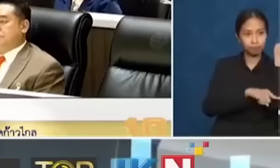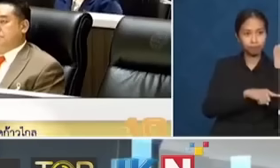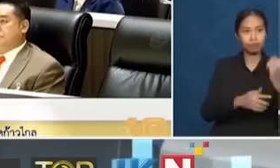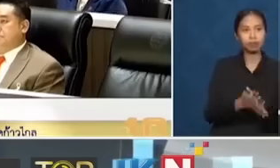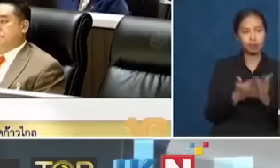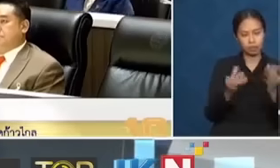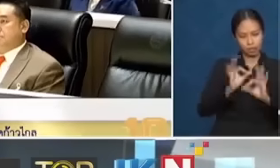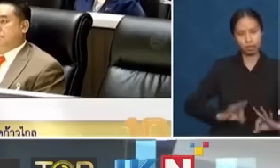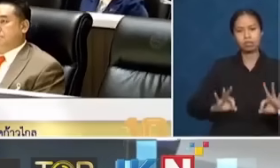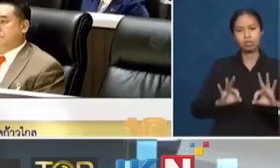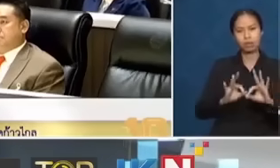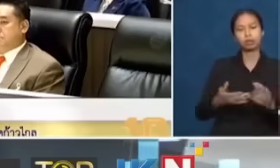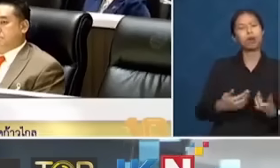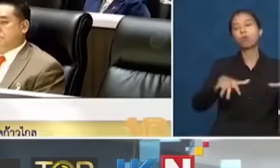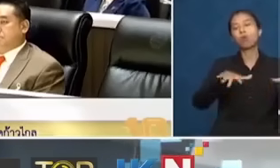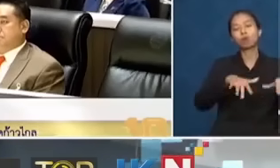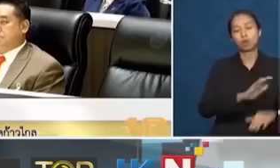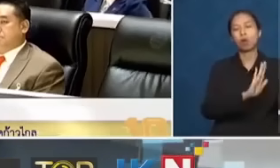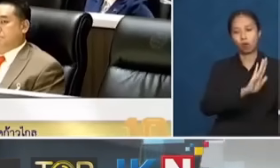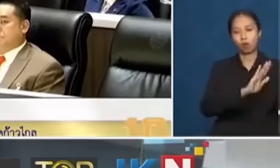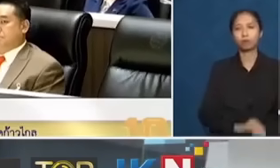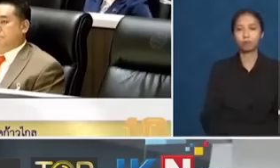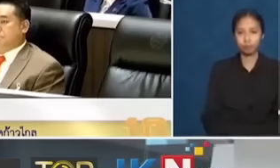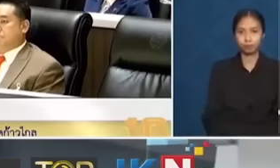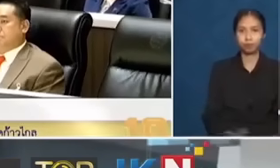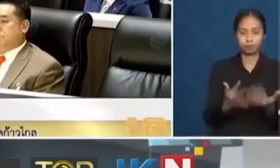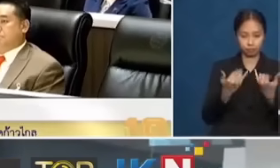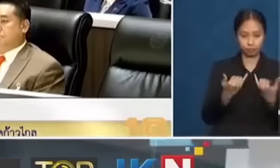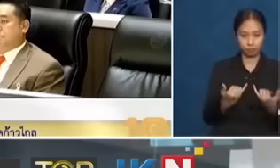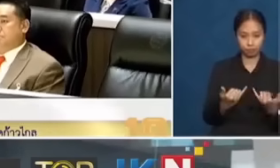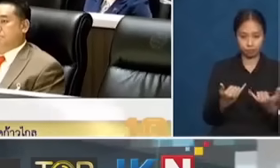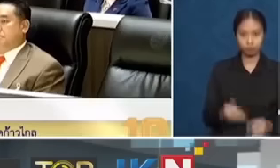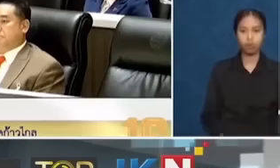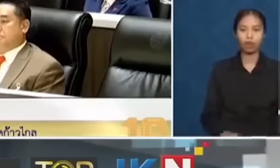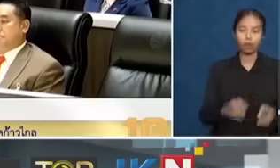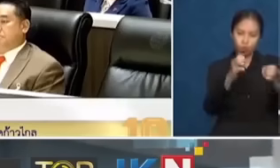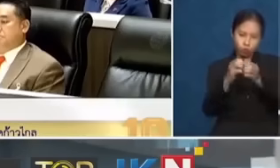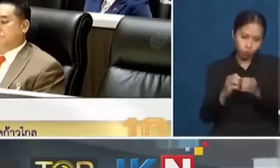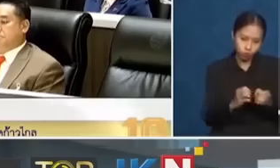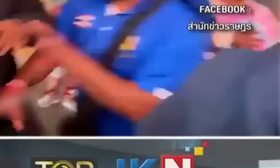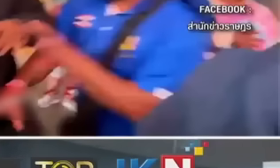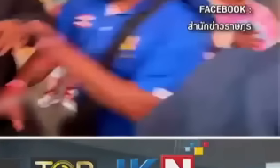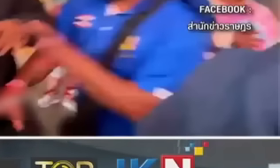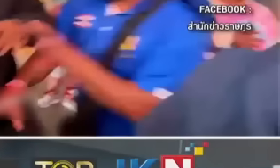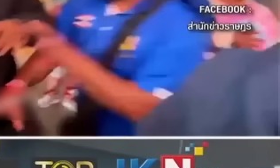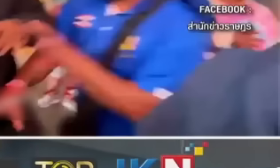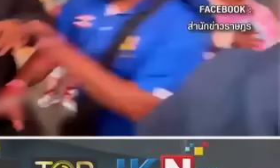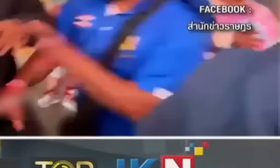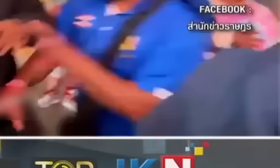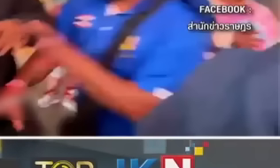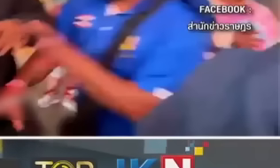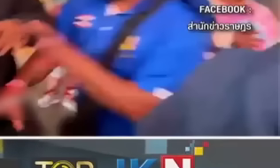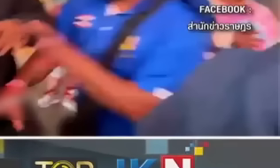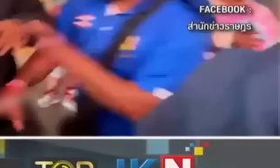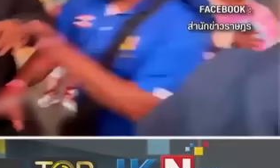มาด้วยไง แล้วก็จริงๆมันไม่เกี่ยวเลยไอ้กลุ่มประชาชนสปปส.เนี่ยเขาก็ไปเคลื่อนไหวเขารับผิดชอบเองคุณจะไปเกี่ยวข้องอะไรกับสถาบันส